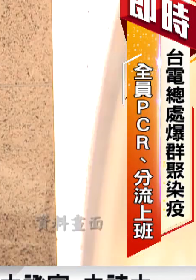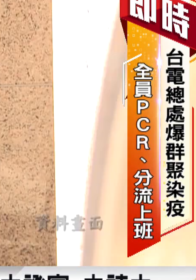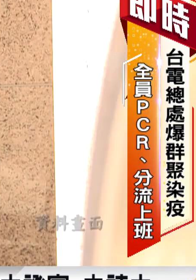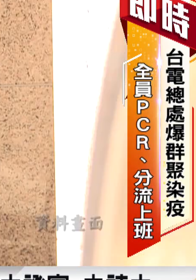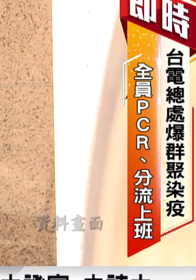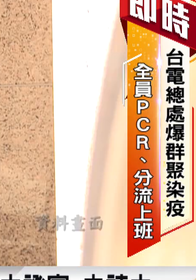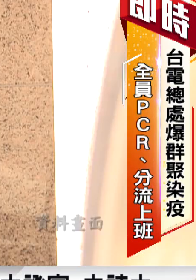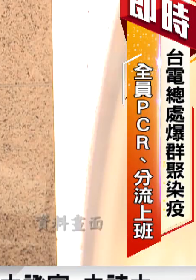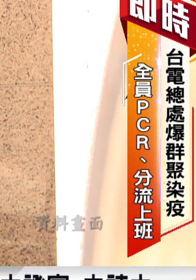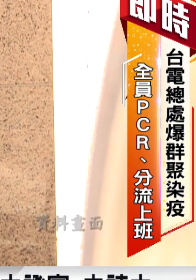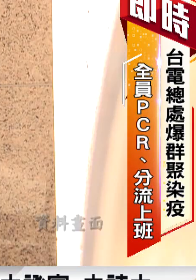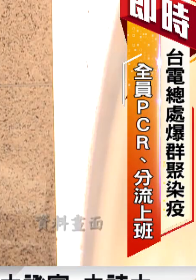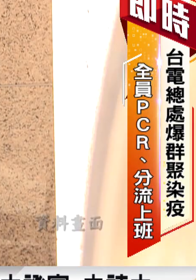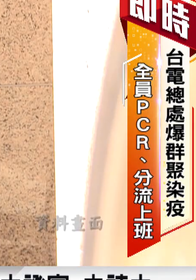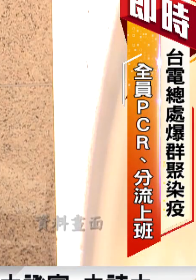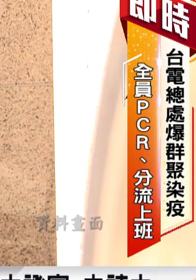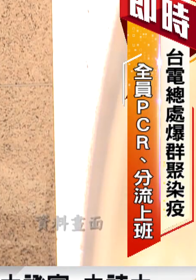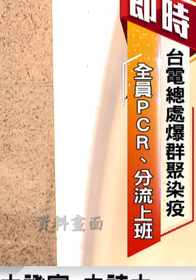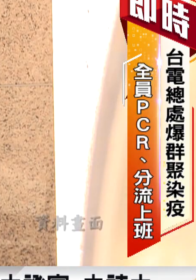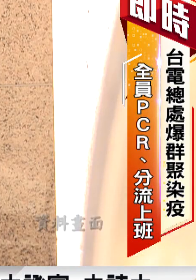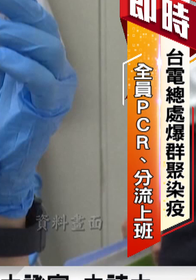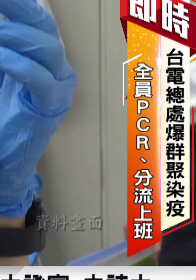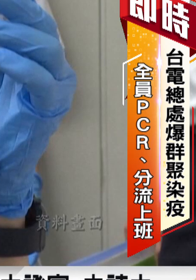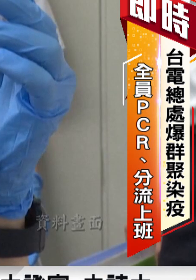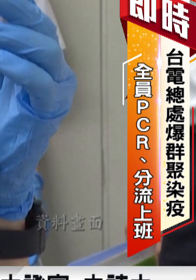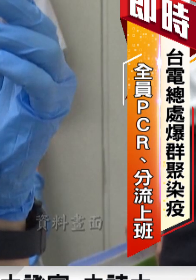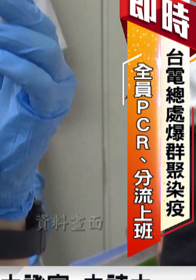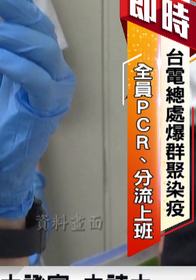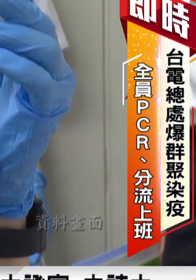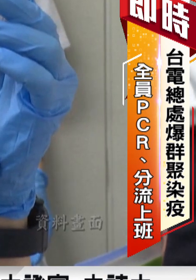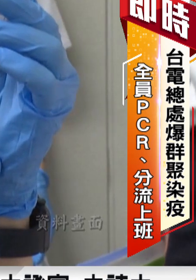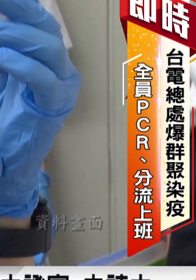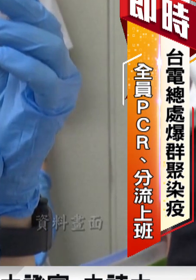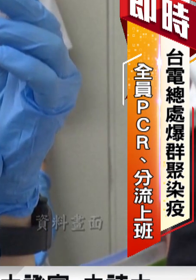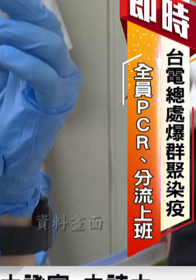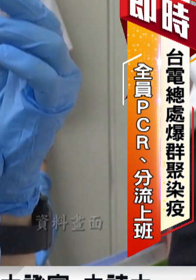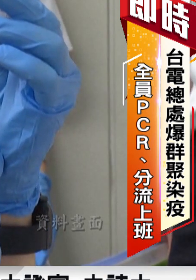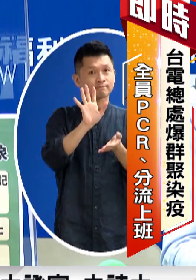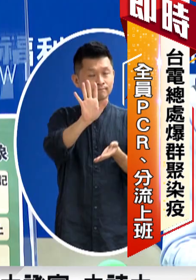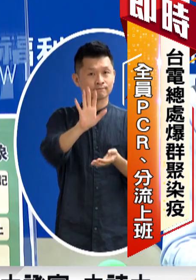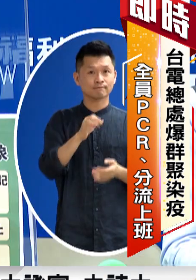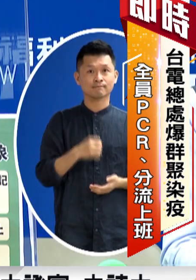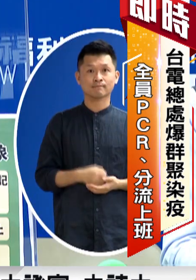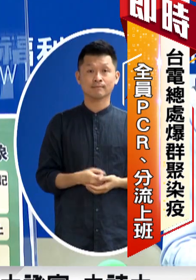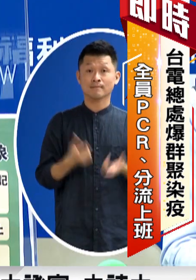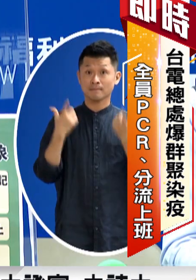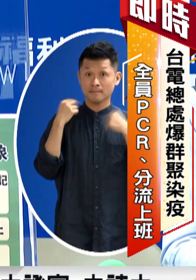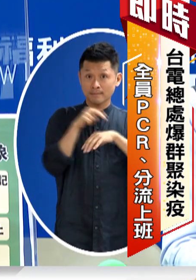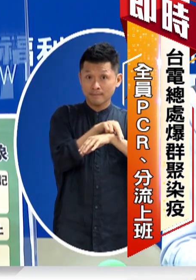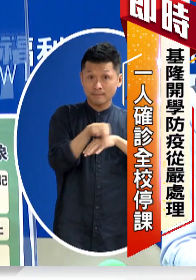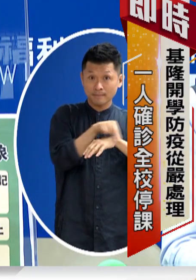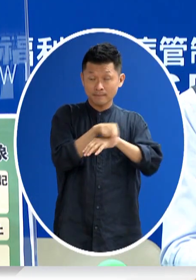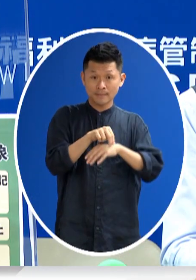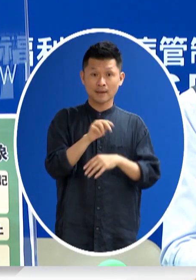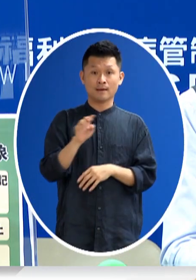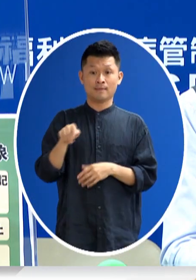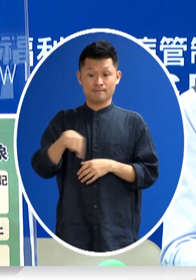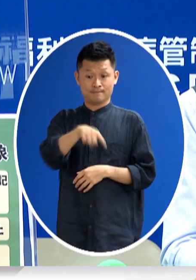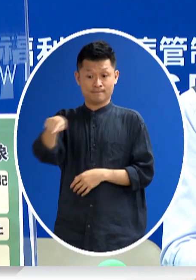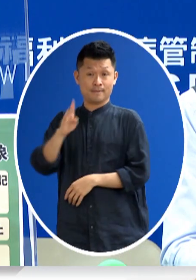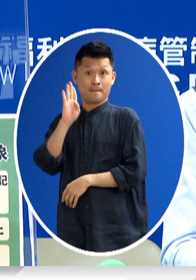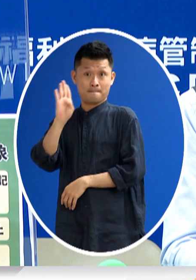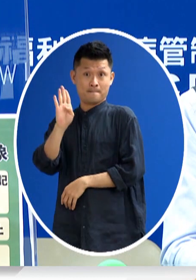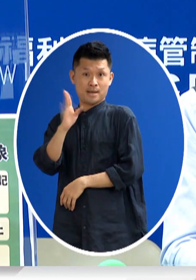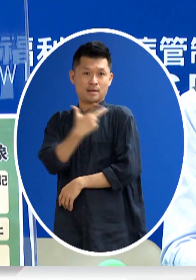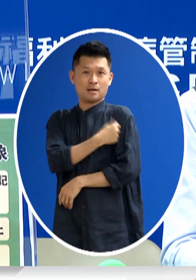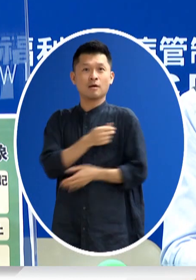少年接种莫德纳疫苗安全性可接受，那么国内有望跟进吗？ 本来我们是规划是 BNT 嘛，哈，那现在多